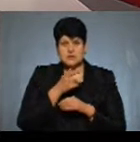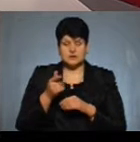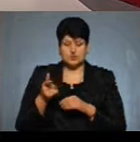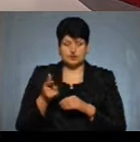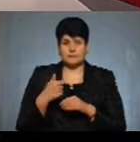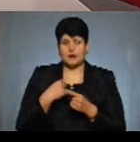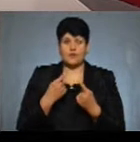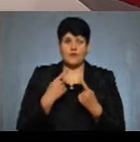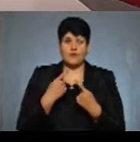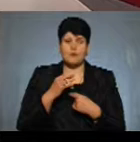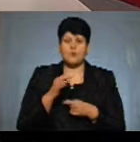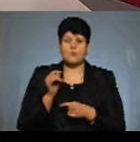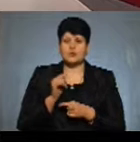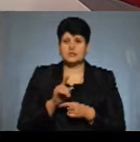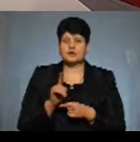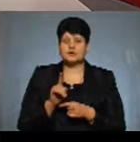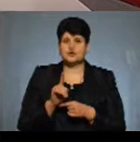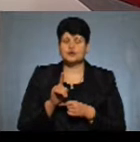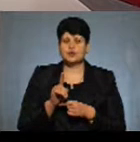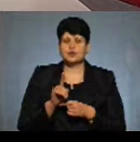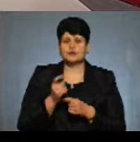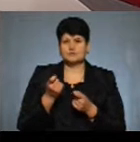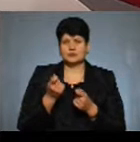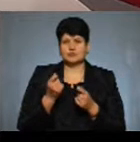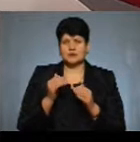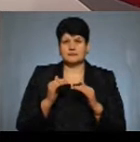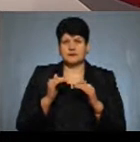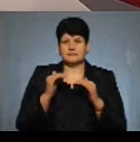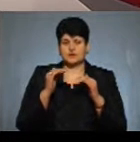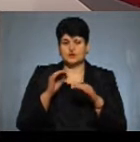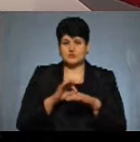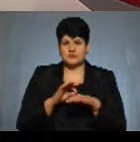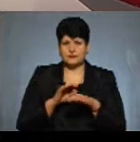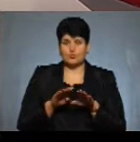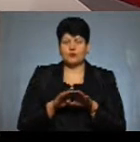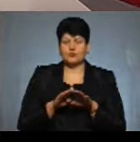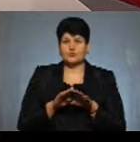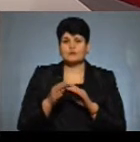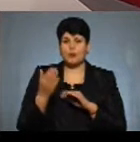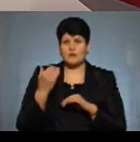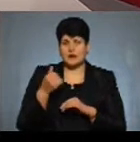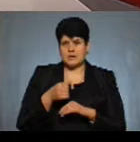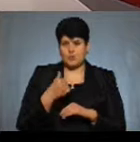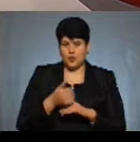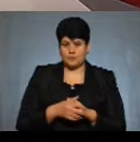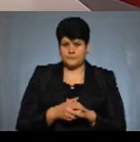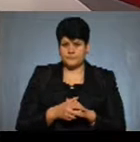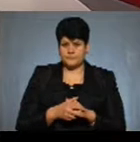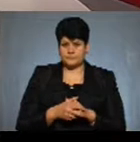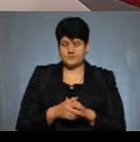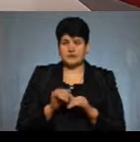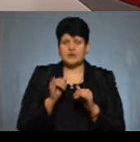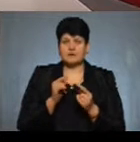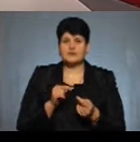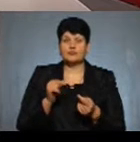то ми говоримо про те, що, відповідно, дещо підвищується захворюваність порівняно з попереднім роком.